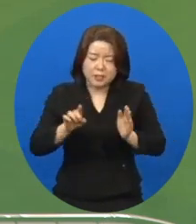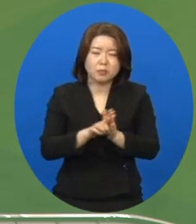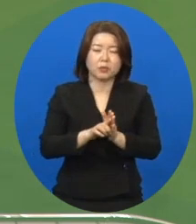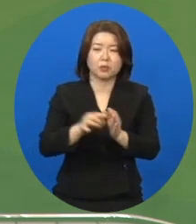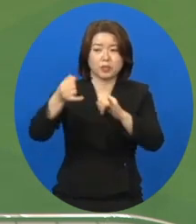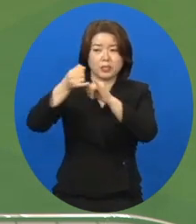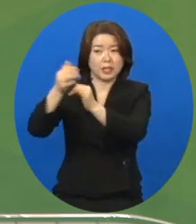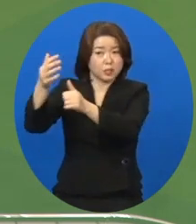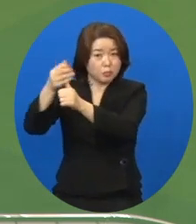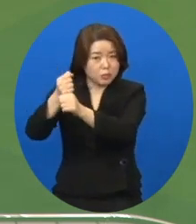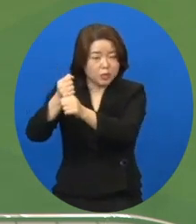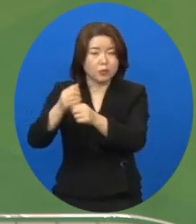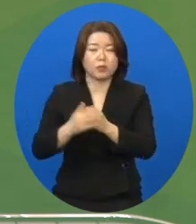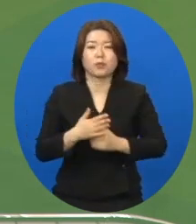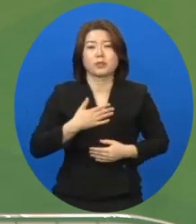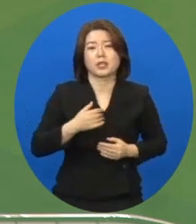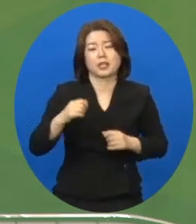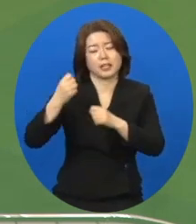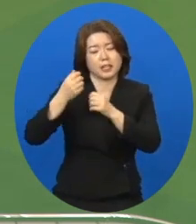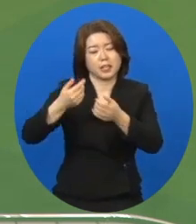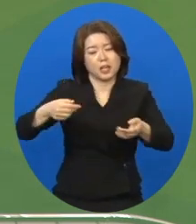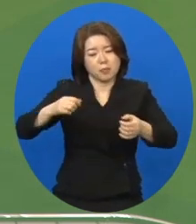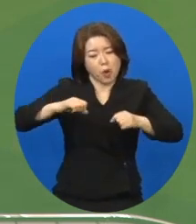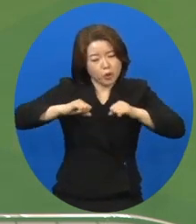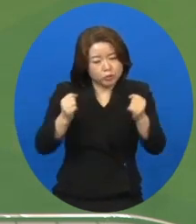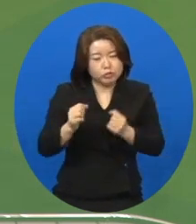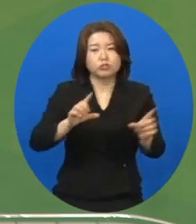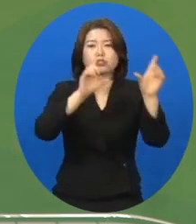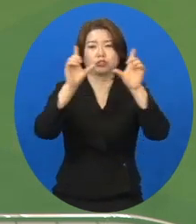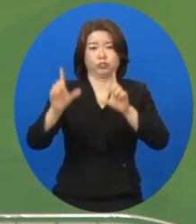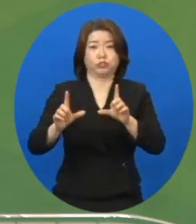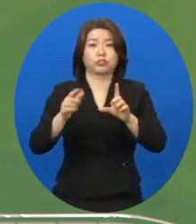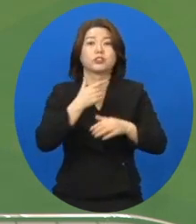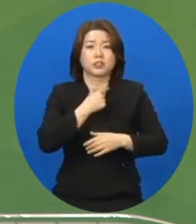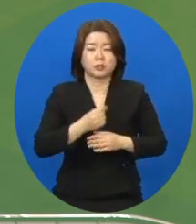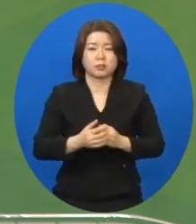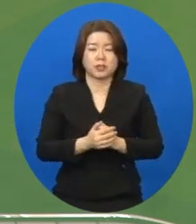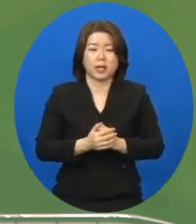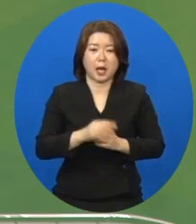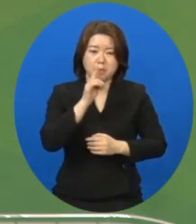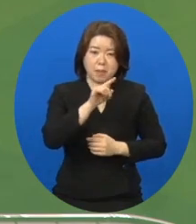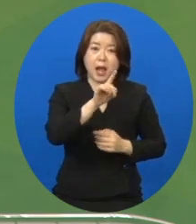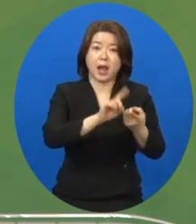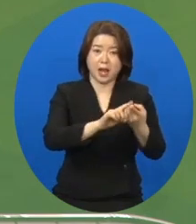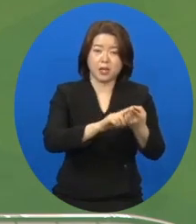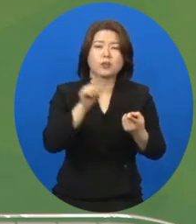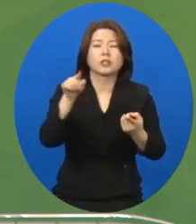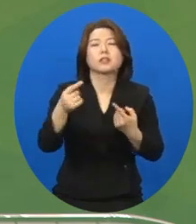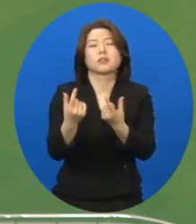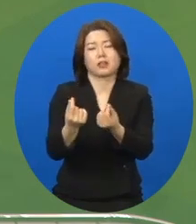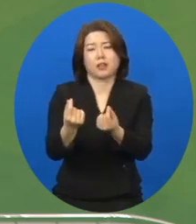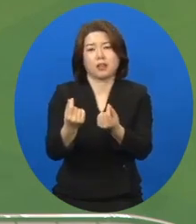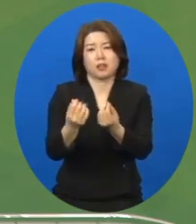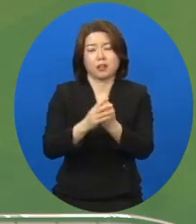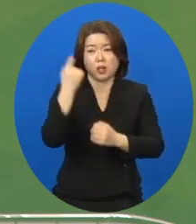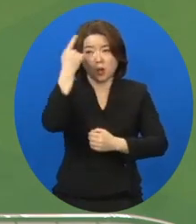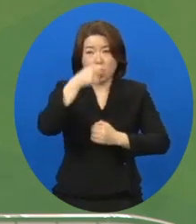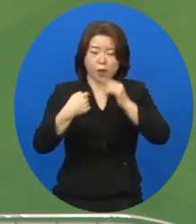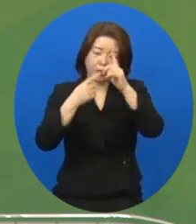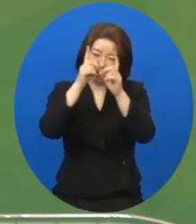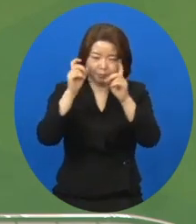붙잡고 제가 순종의 삶을 살겠습니다. 말 한마디도 그렇게 하겠습니다. 얼굴